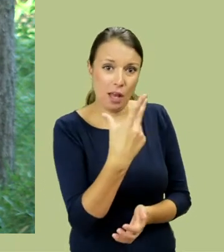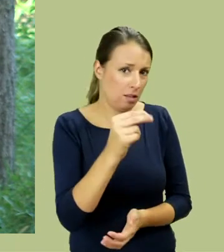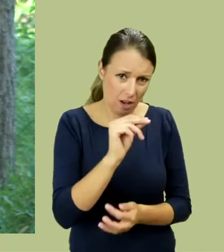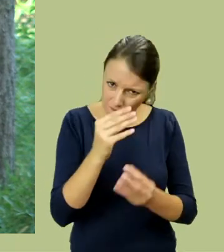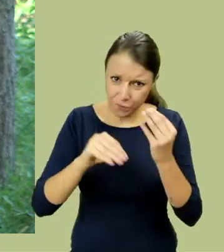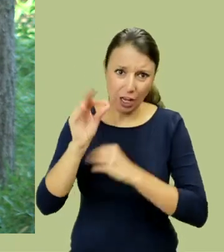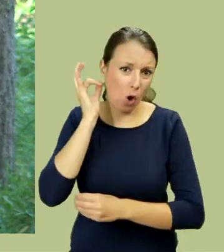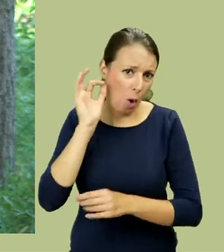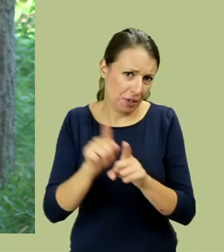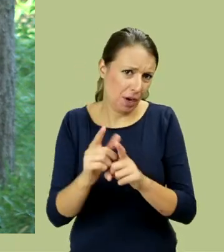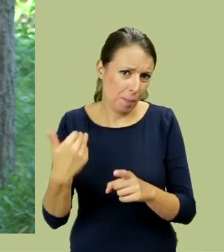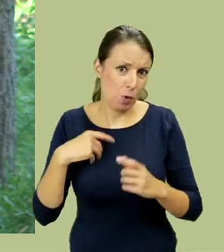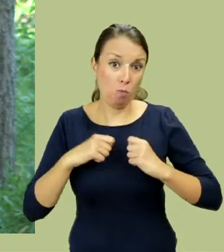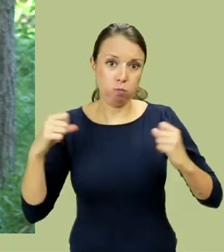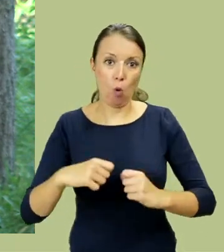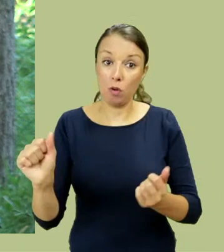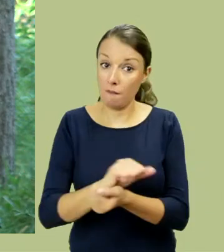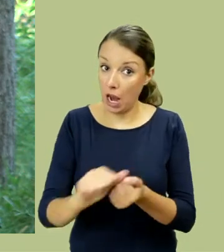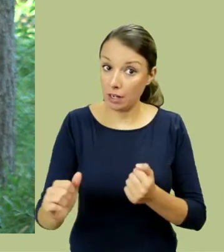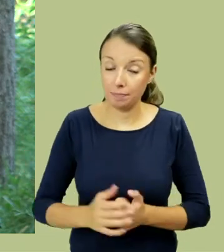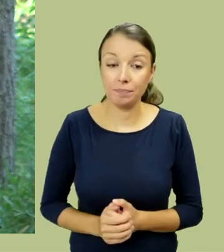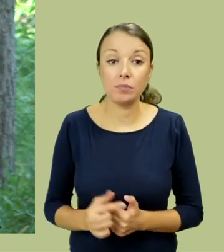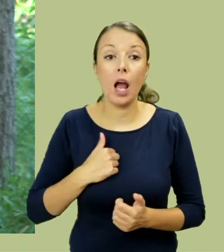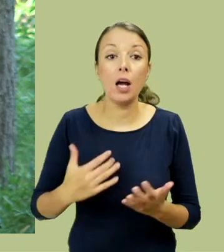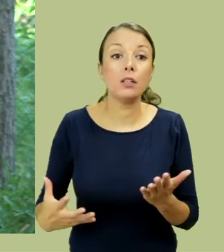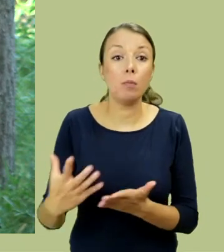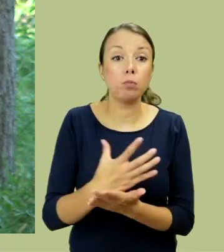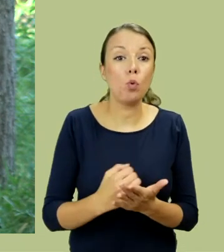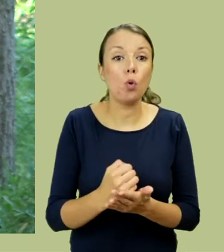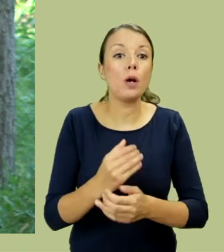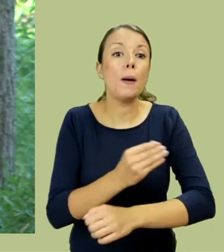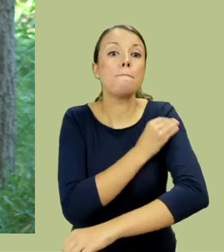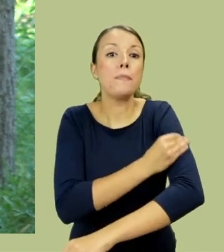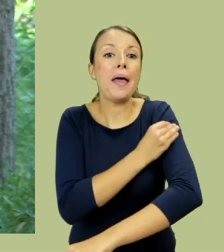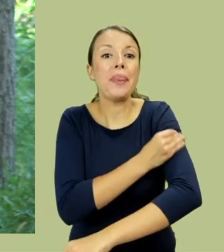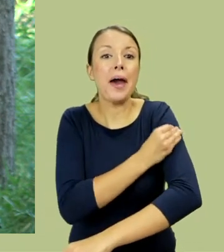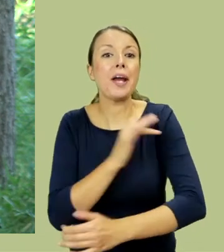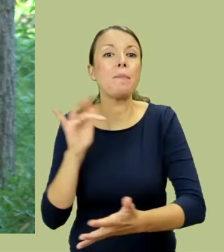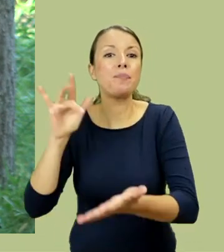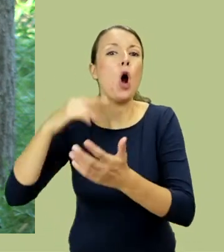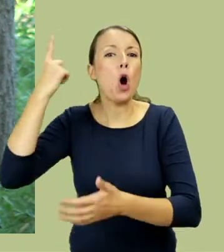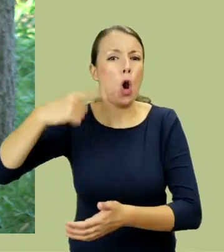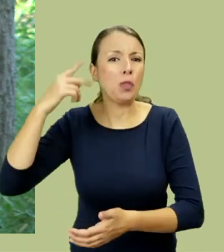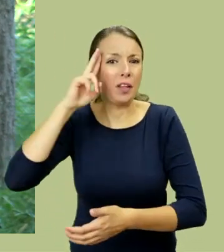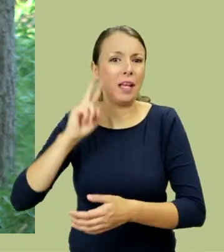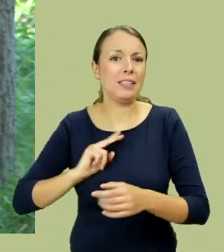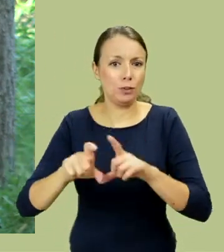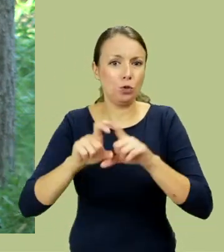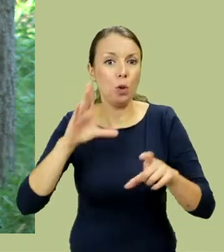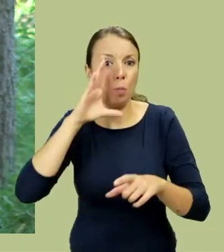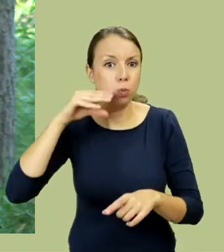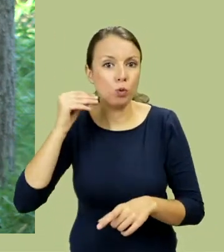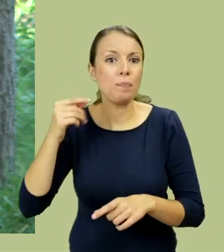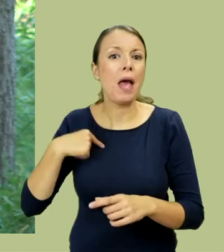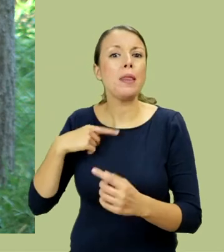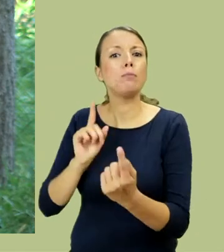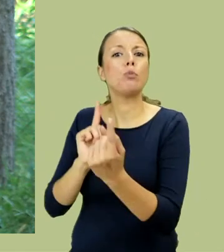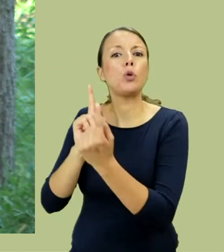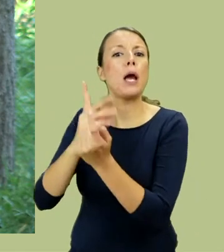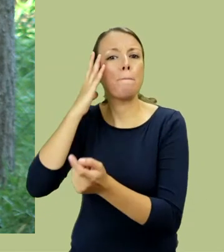byłam, zbierałam materiały właśnie w Londynie, w Instytucie Piłsudskiego, trafiłam na pamiętniki niejakiej